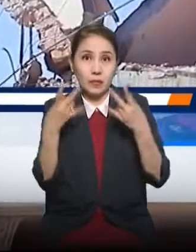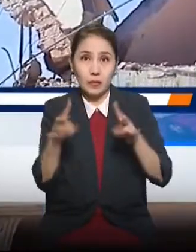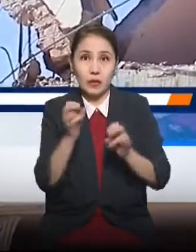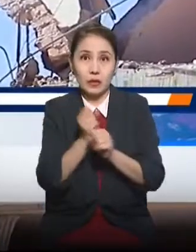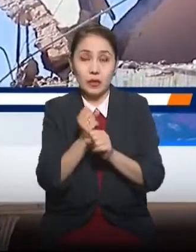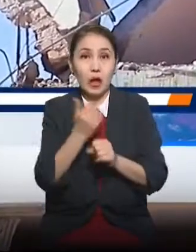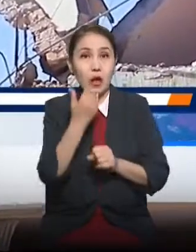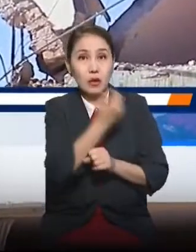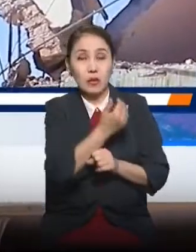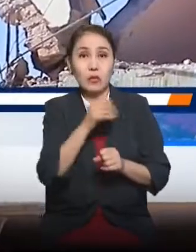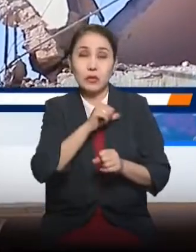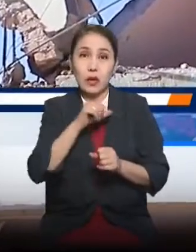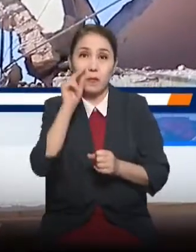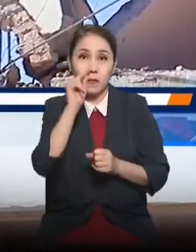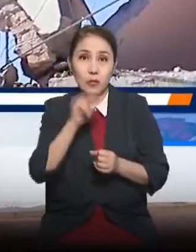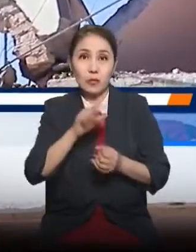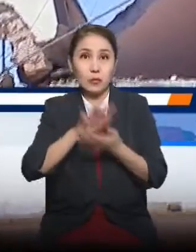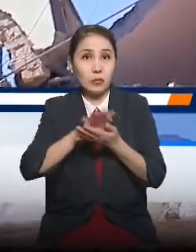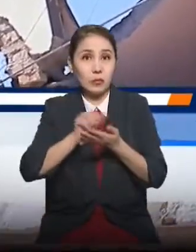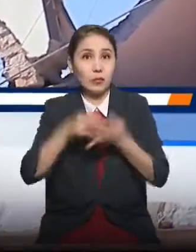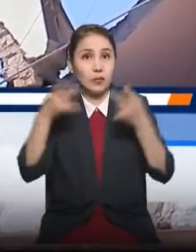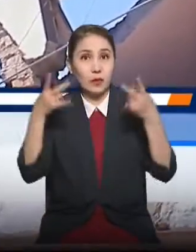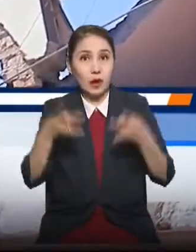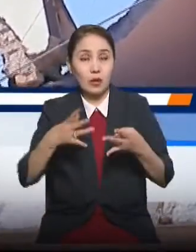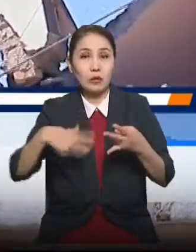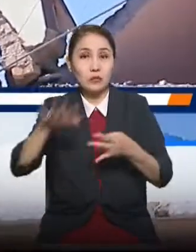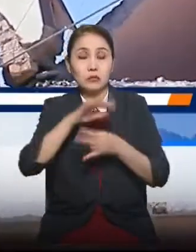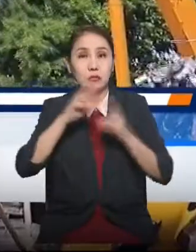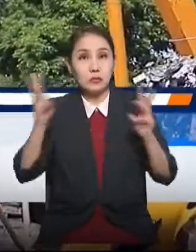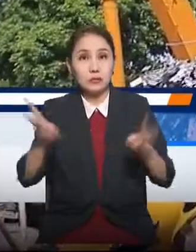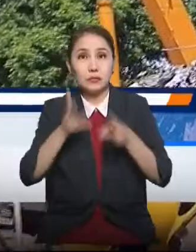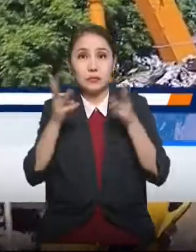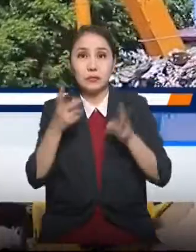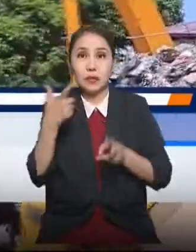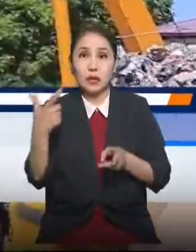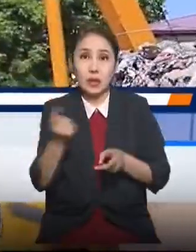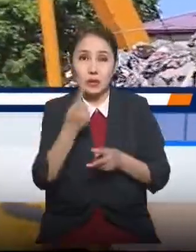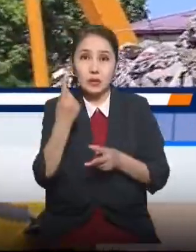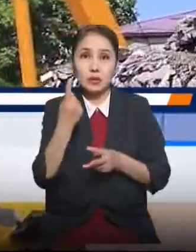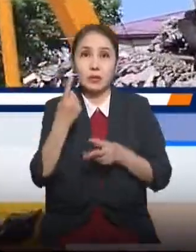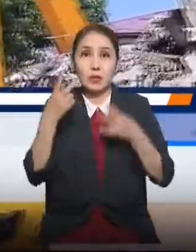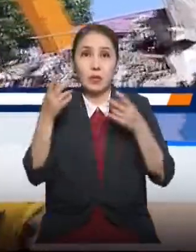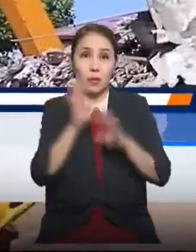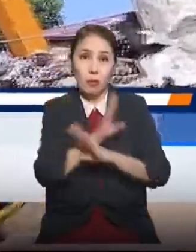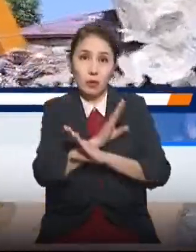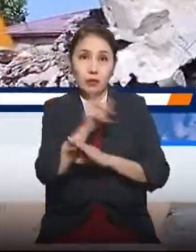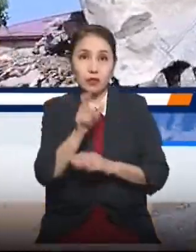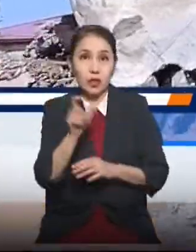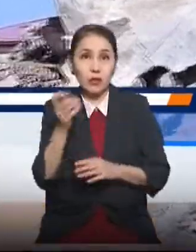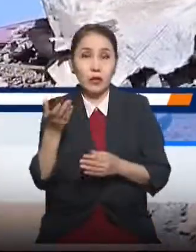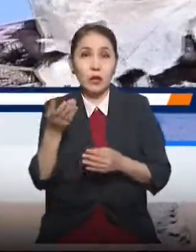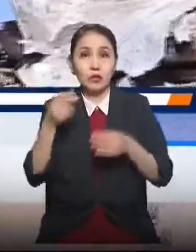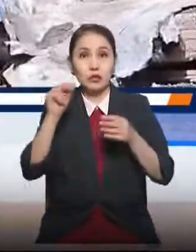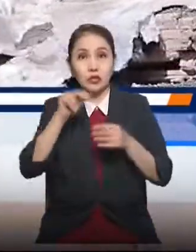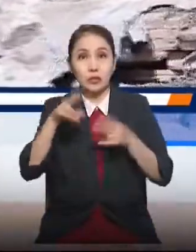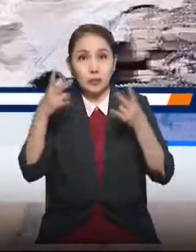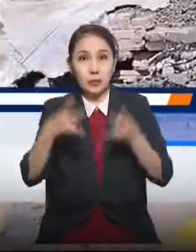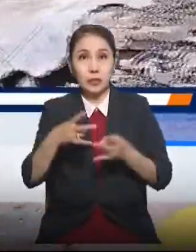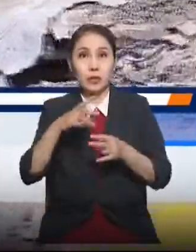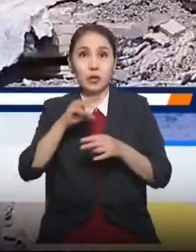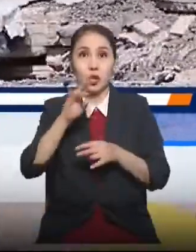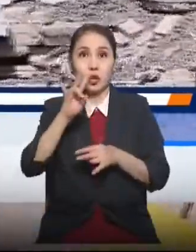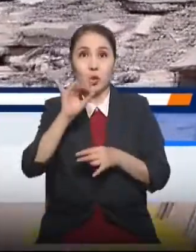Его преступные действия обернулись трагедией. В результате вспышки газовоздушной смеси погиб человек. По факту ЧП в Нуравшане